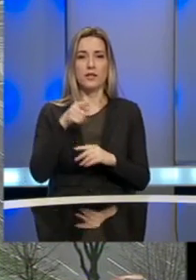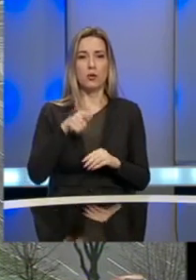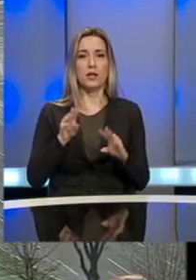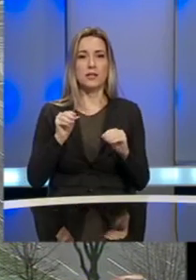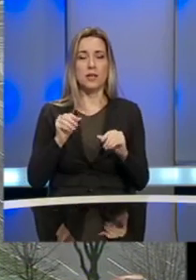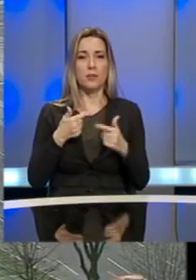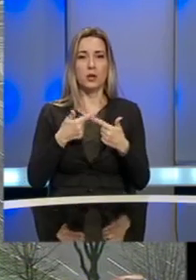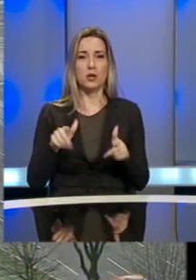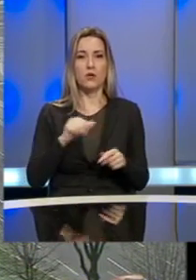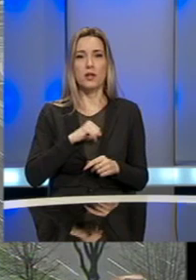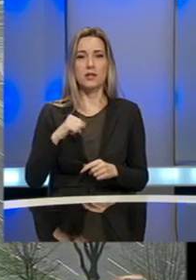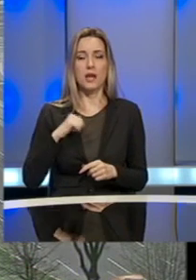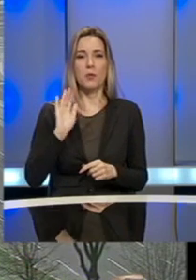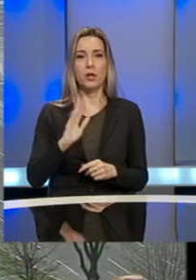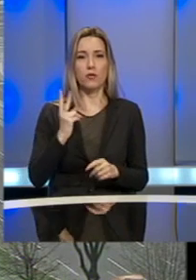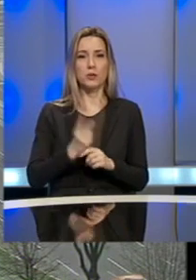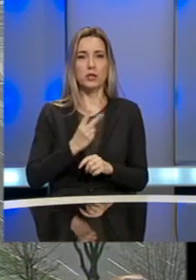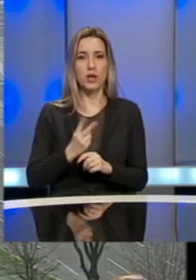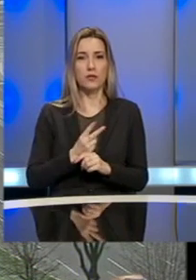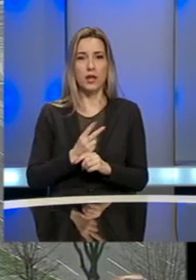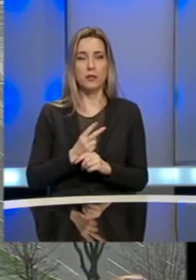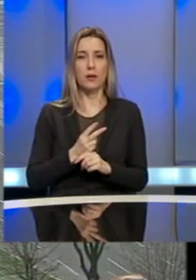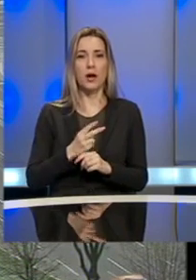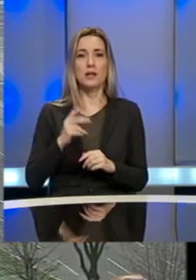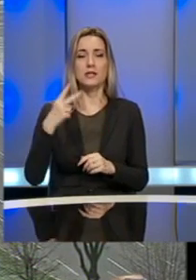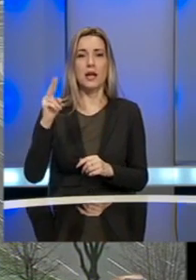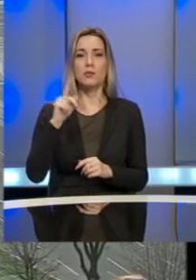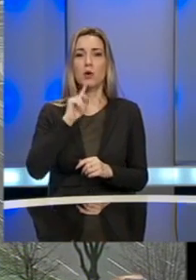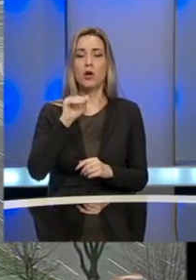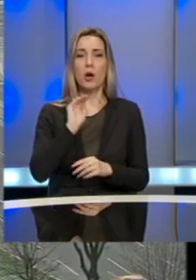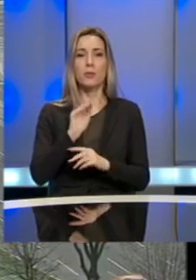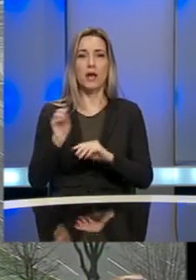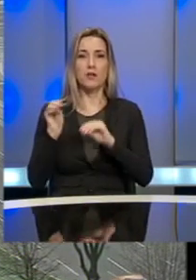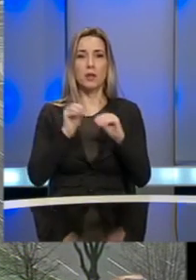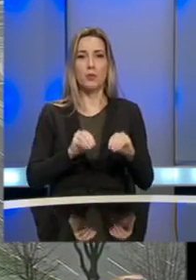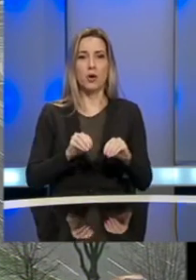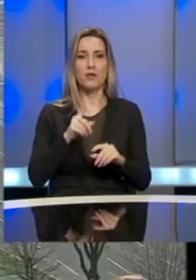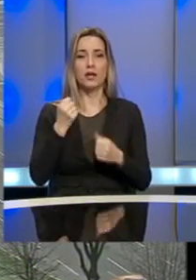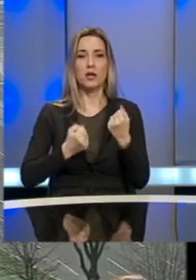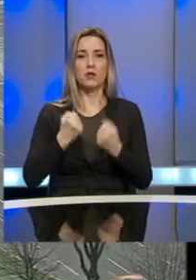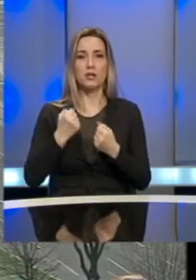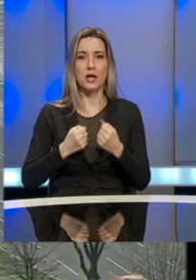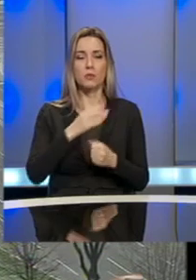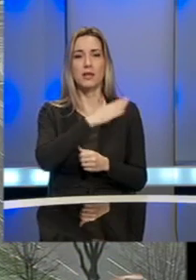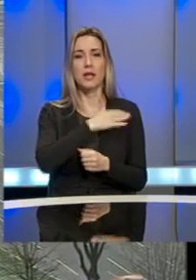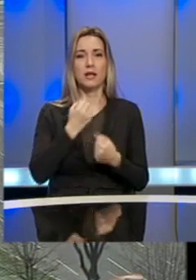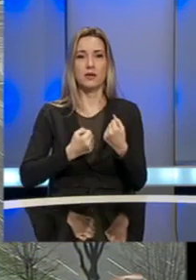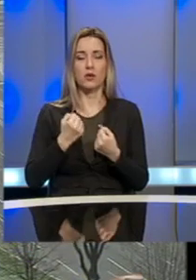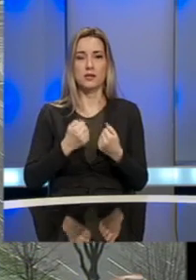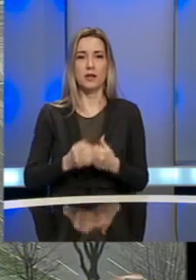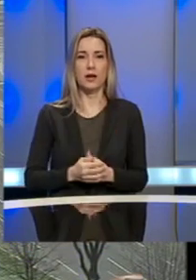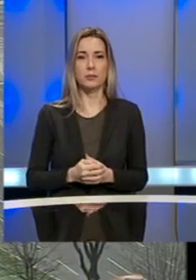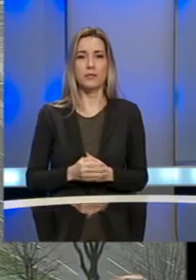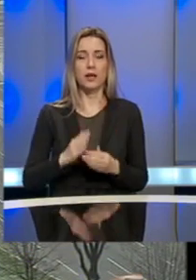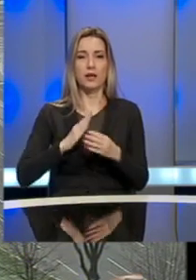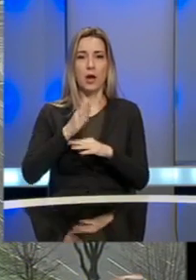zemlje dozvoljen je samo njihovim državljanima, strancima koji imaju prijavljen boravak i vozačima teretnih vozila.